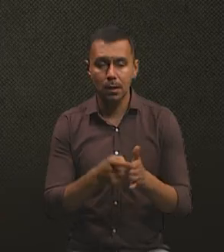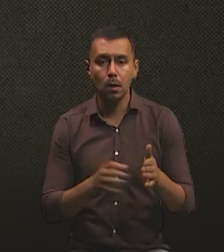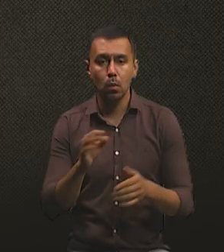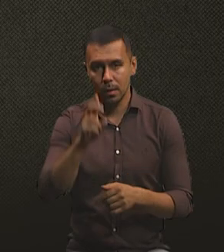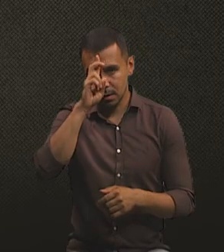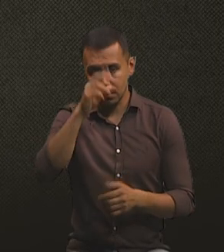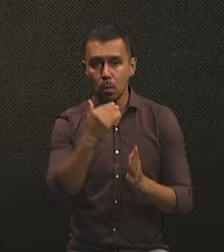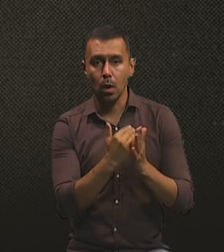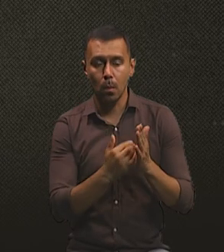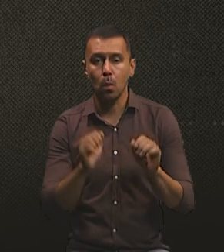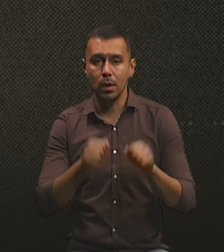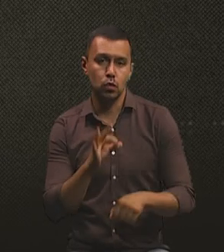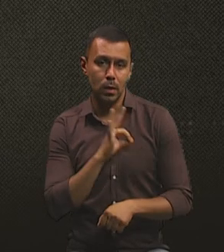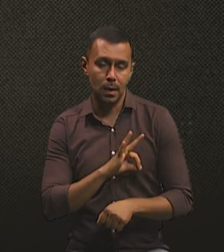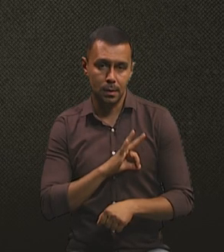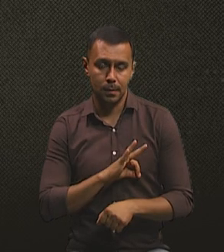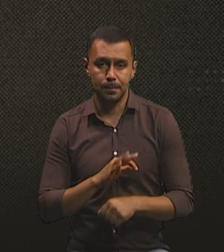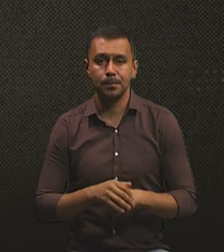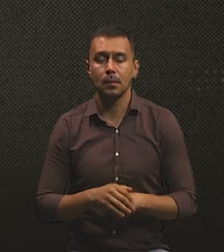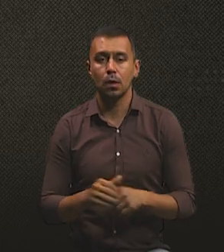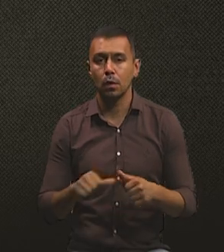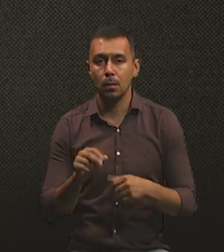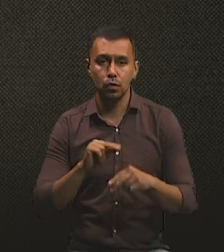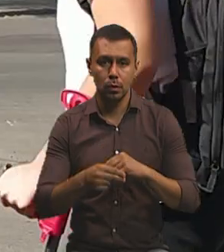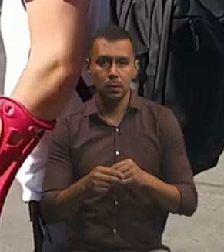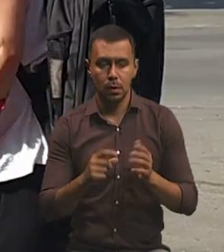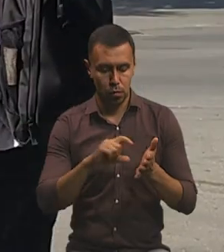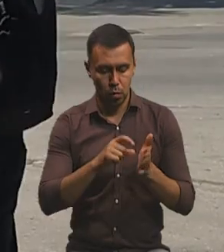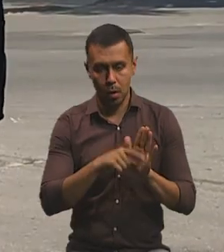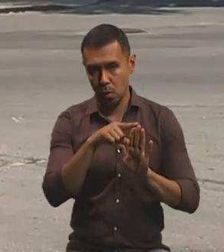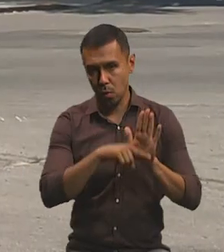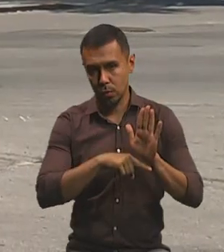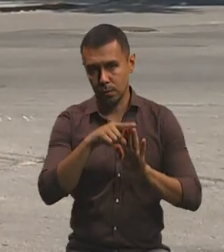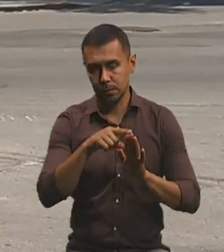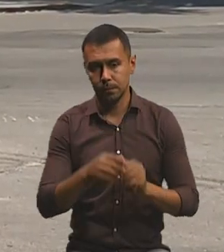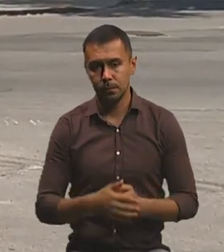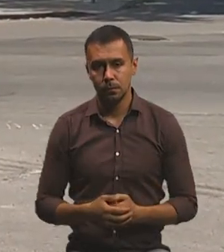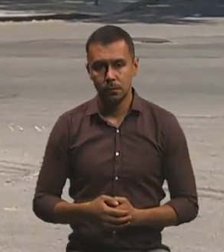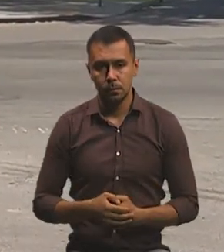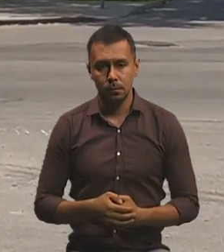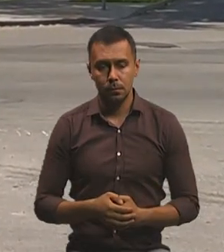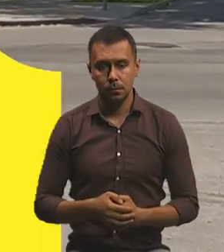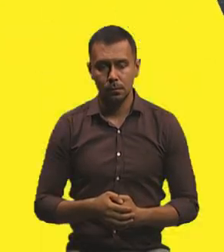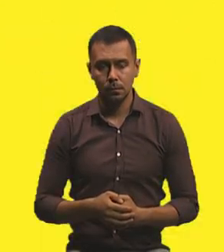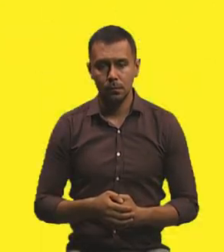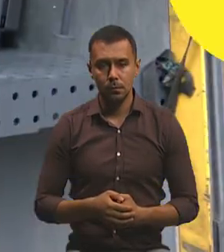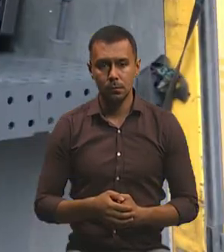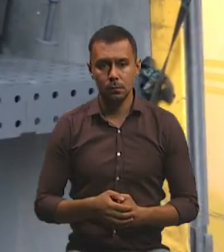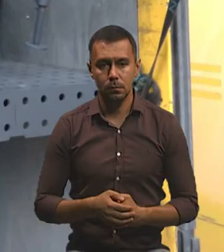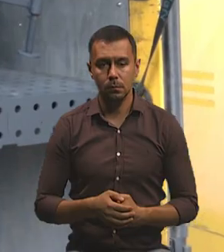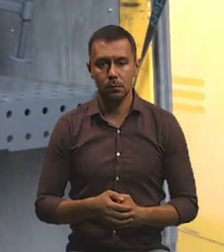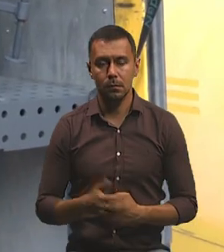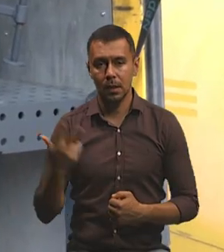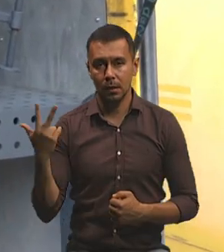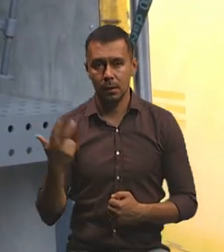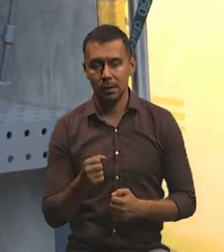про державну програму та могли скористатися нею, зокрема через QR-код. Світлана Поробок, Віктор Кривий, Суспільне новини, Хмельницький. За